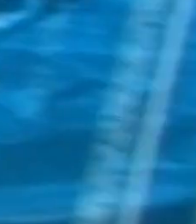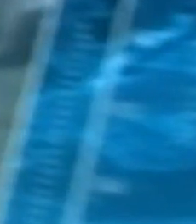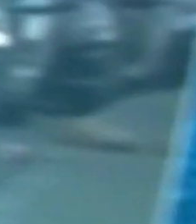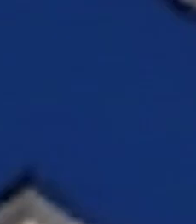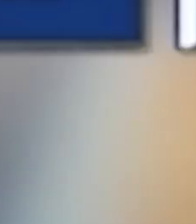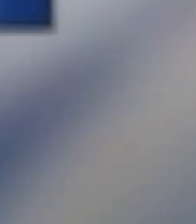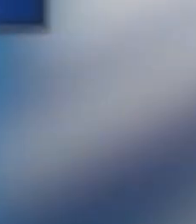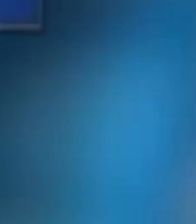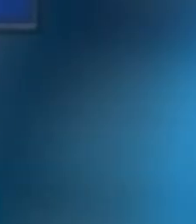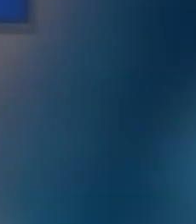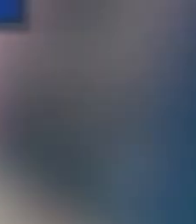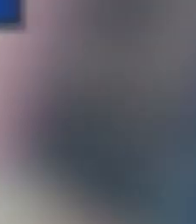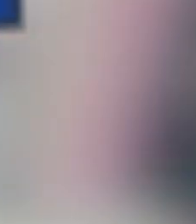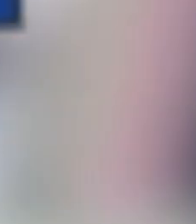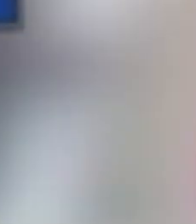الحلقه